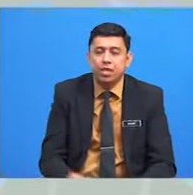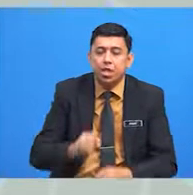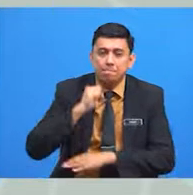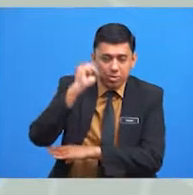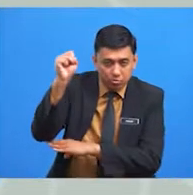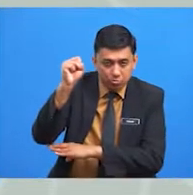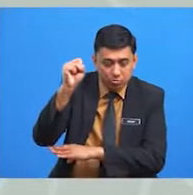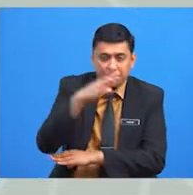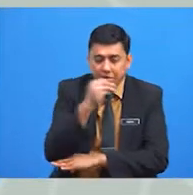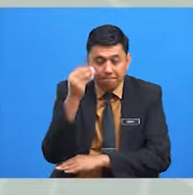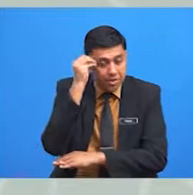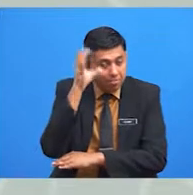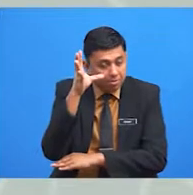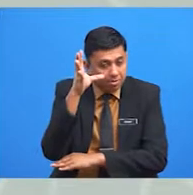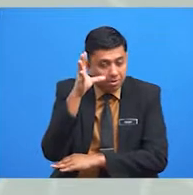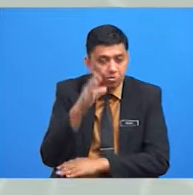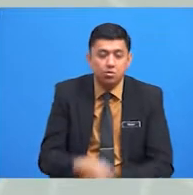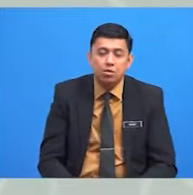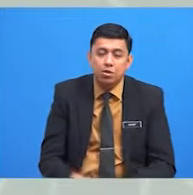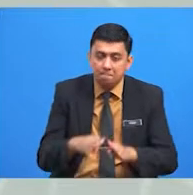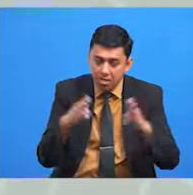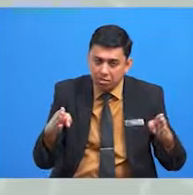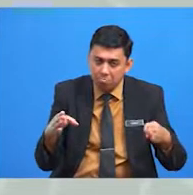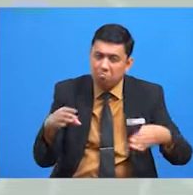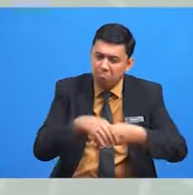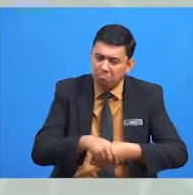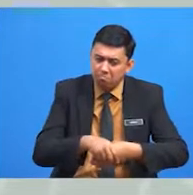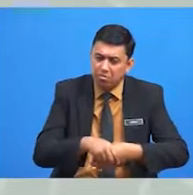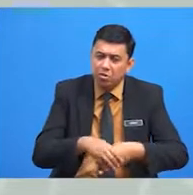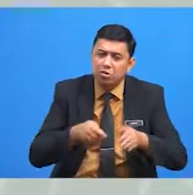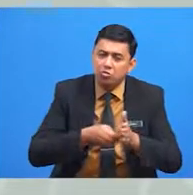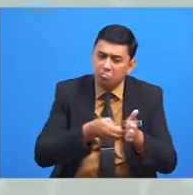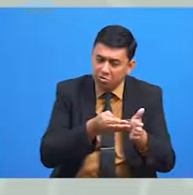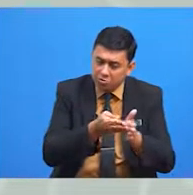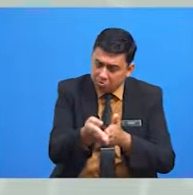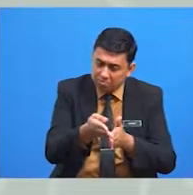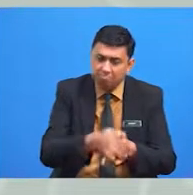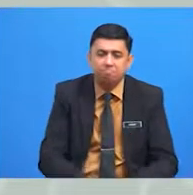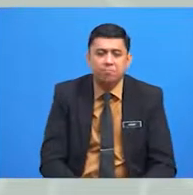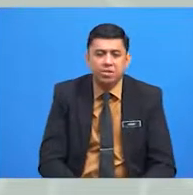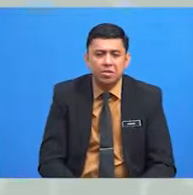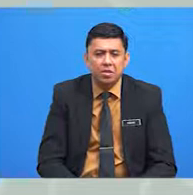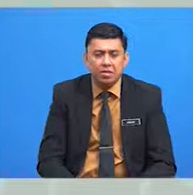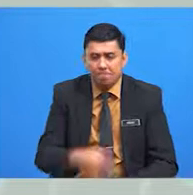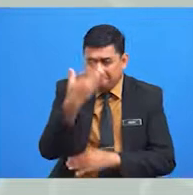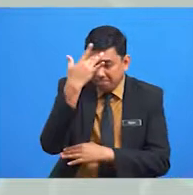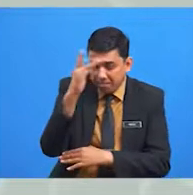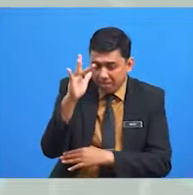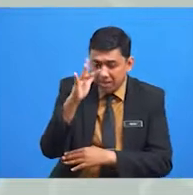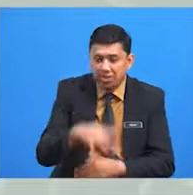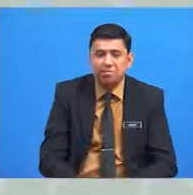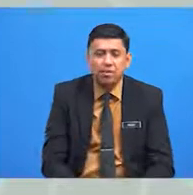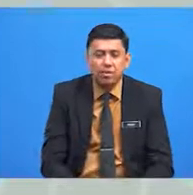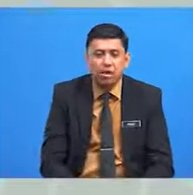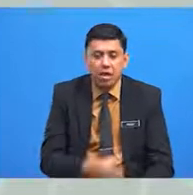Perjuangan dan pengembangan bahasa Melayu terus dipelopori oleh cendekiawan berpendidikan Melayu